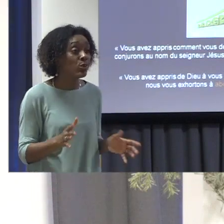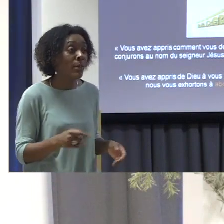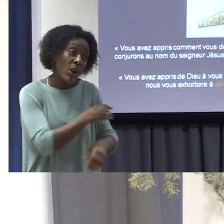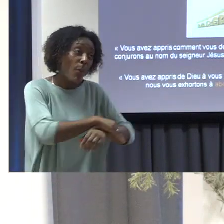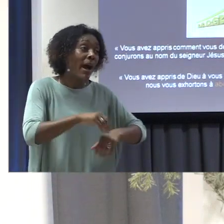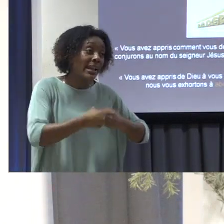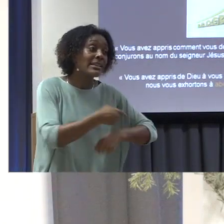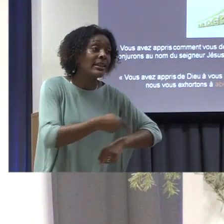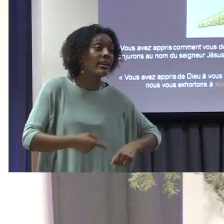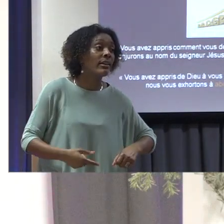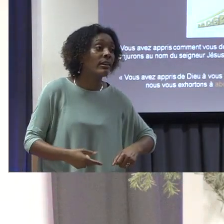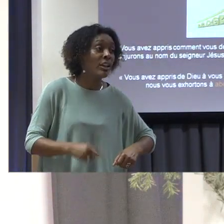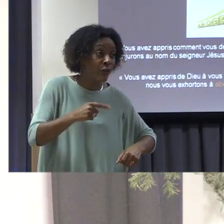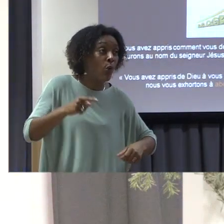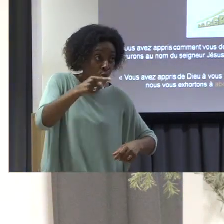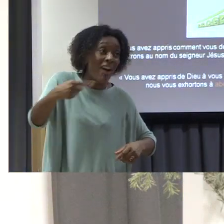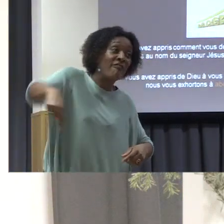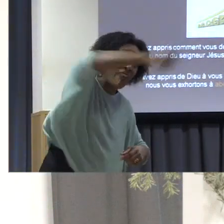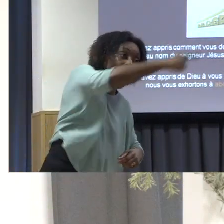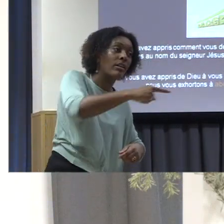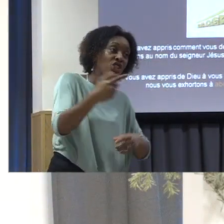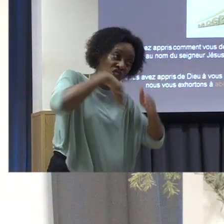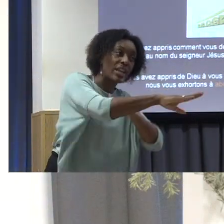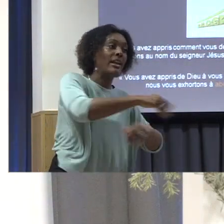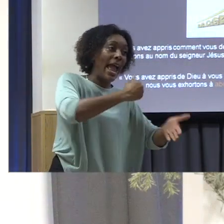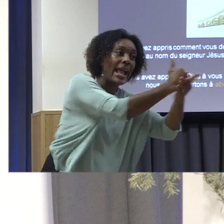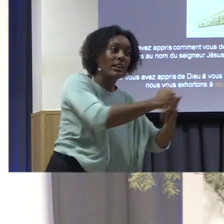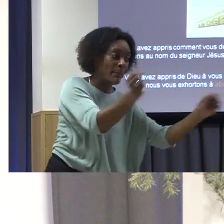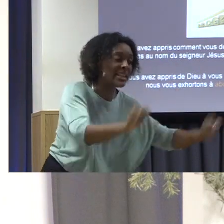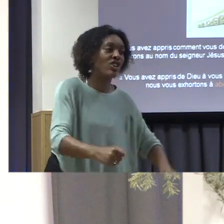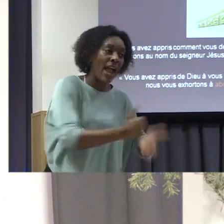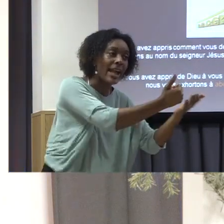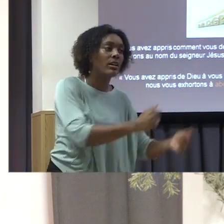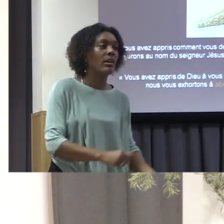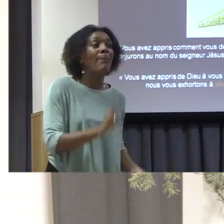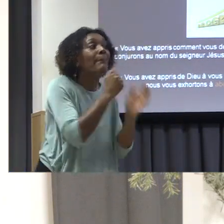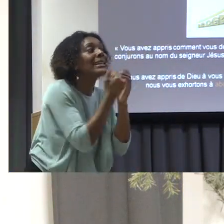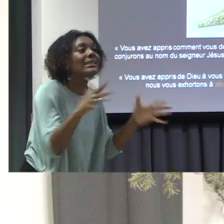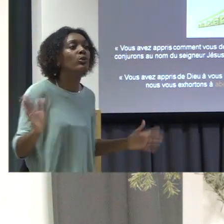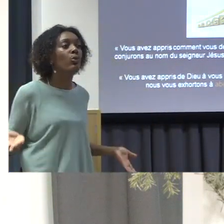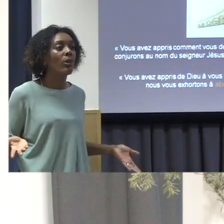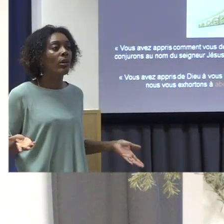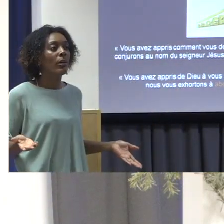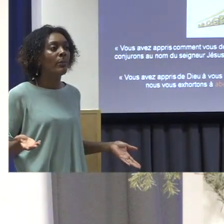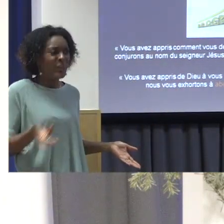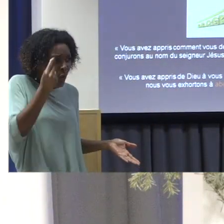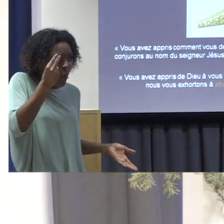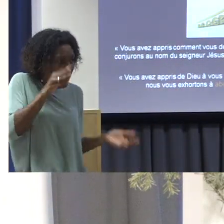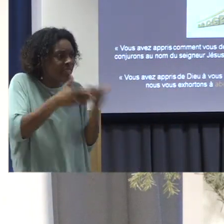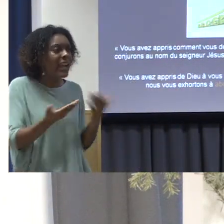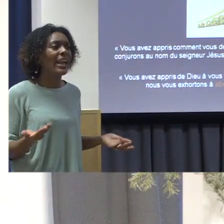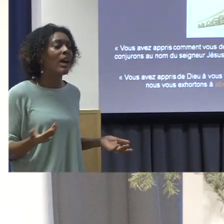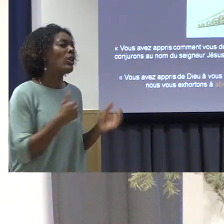le bras cassé était toujours là. Hein. Et donc ça veut dire que les mêmes problèmes, elle les avait toujours. Hein. Donc comprenons un peu des fois, frères et sœurs, soyons